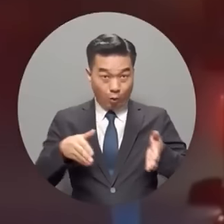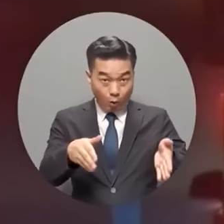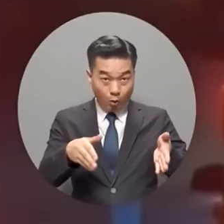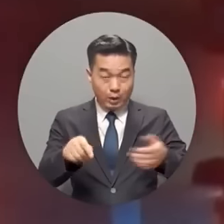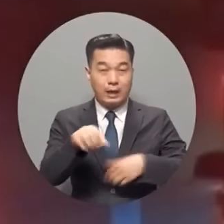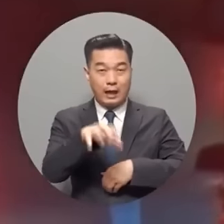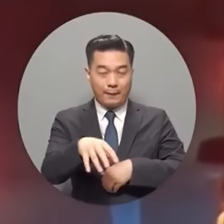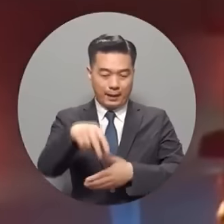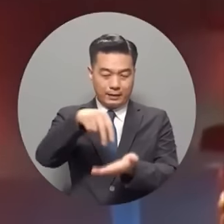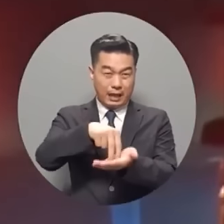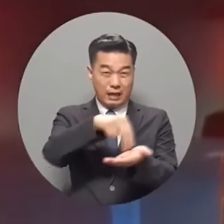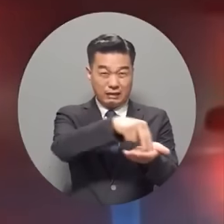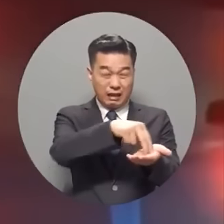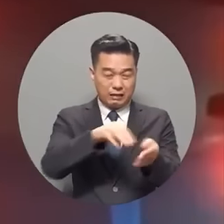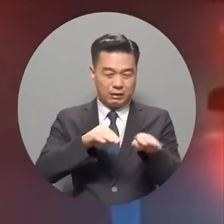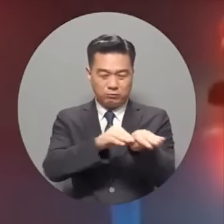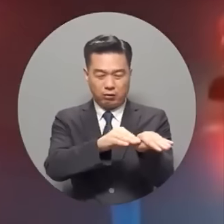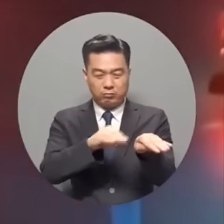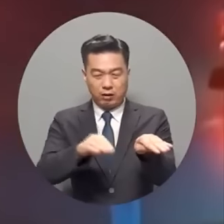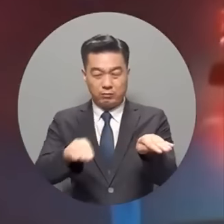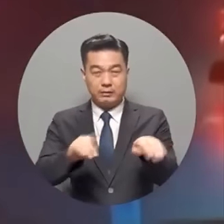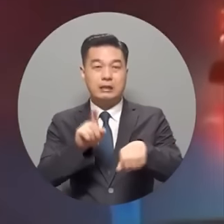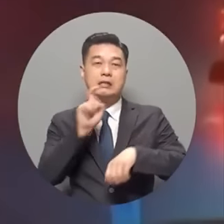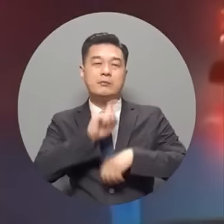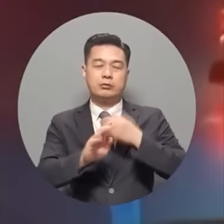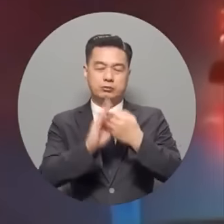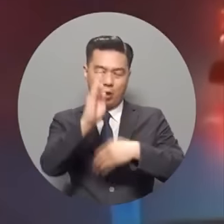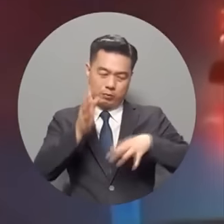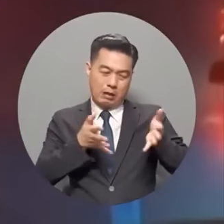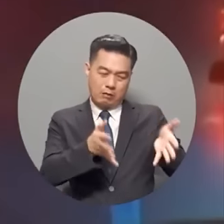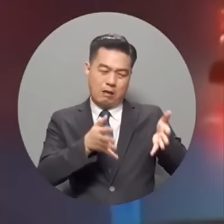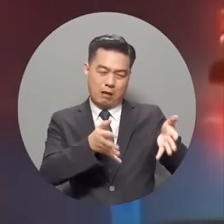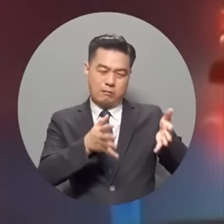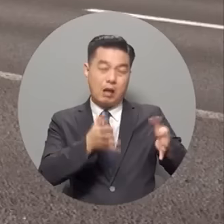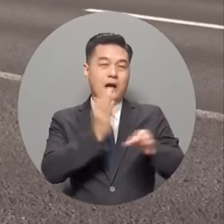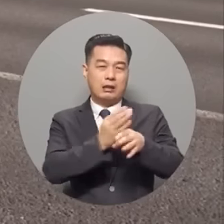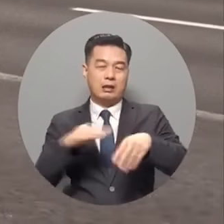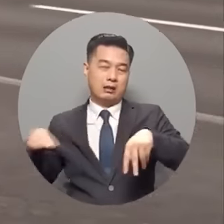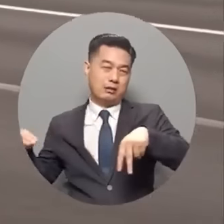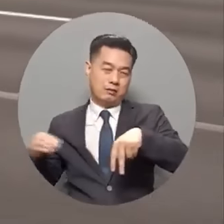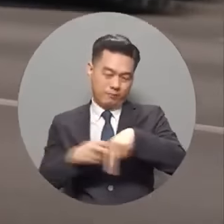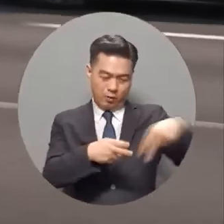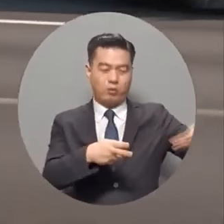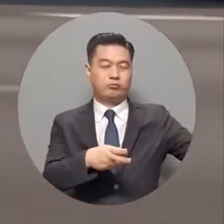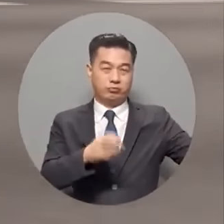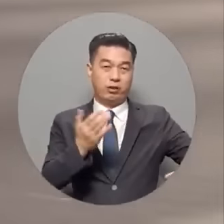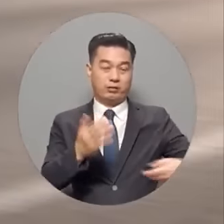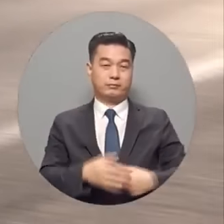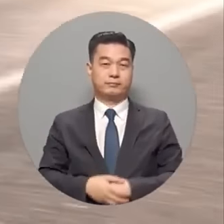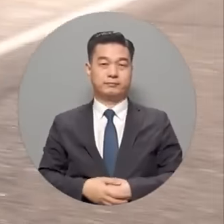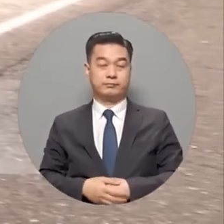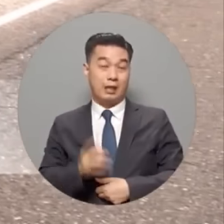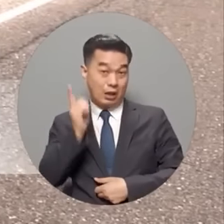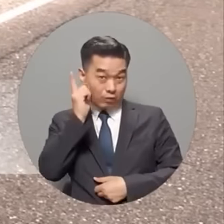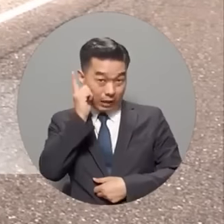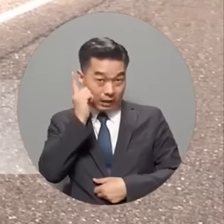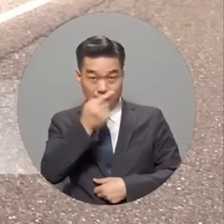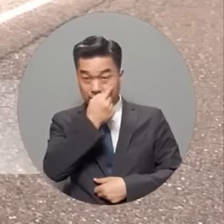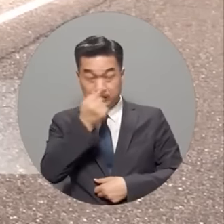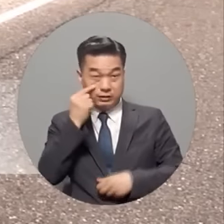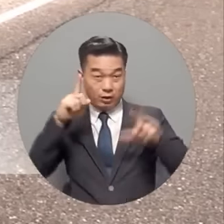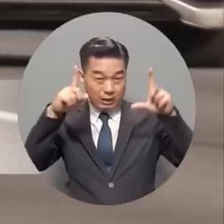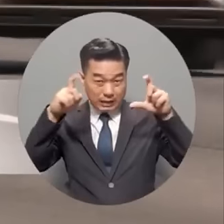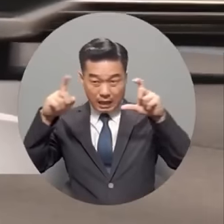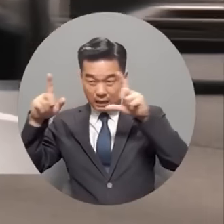차량 탑승자들이 현장에서 10분 넘게 이야기를 주고받다가 변을 당했습니다 전문가들은 휴대 전화 등으로 증거용 사진만